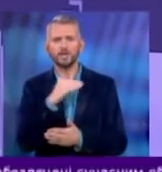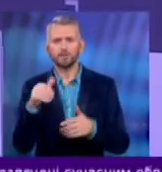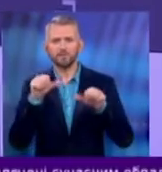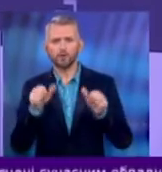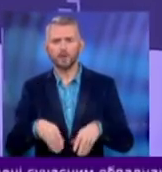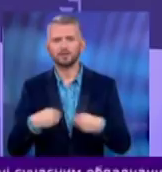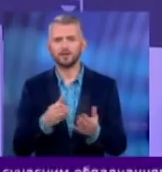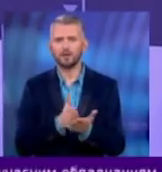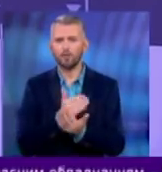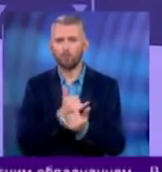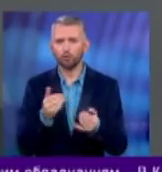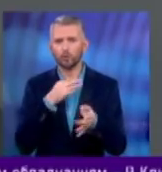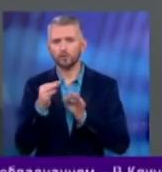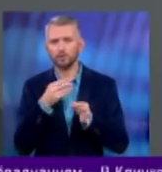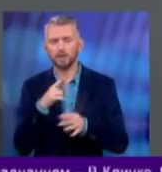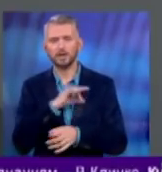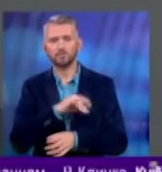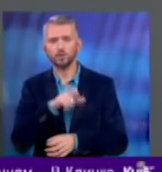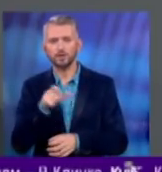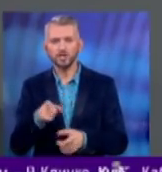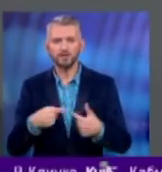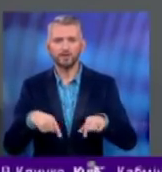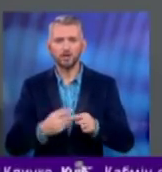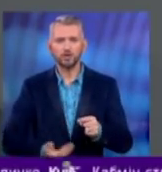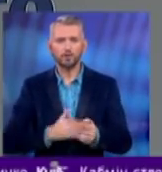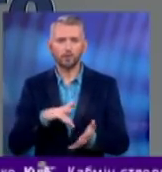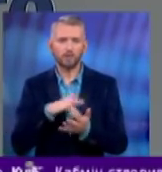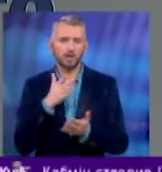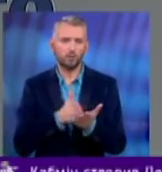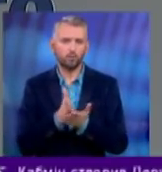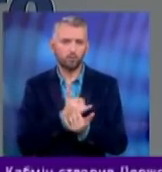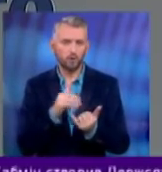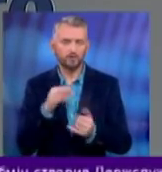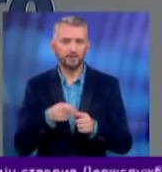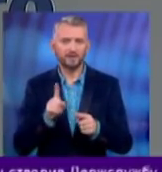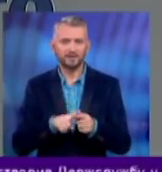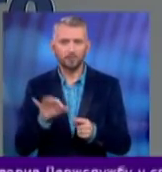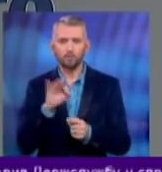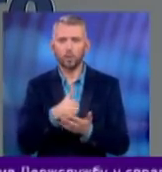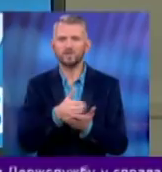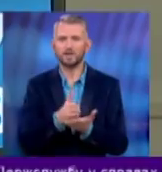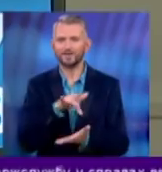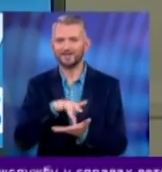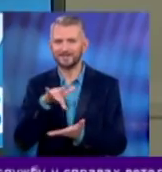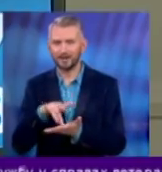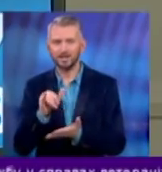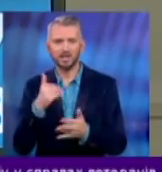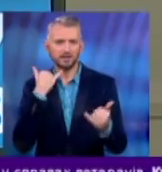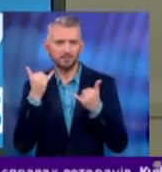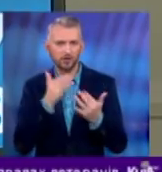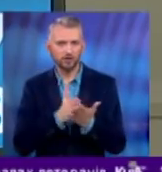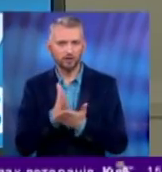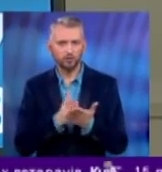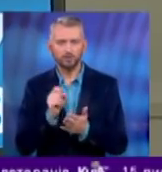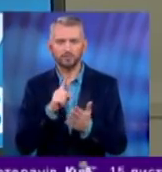формат надання послуг та консультацій для споживачів у сфері житлово-комунальних послуг. Усе це про сервісні центри та диспетчерські